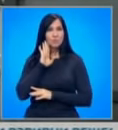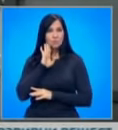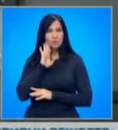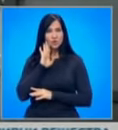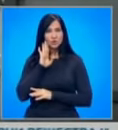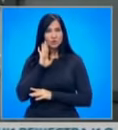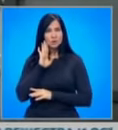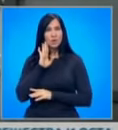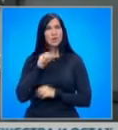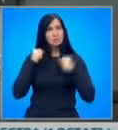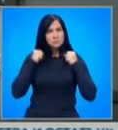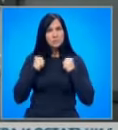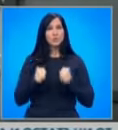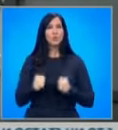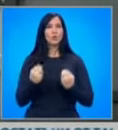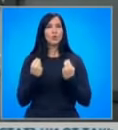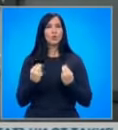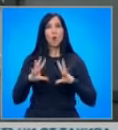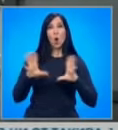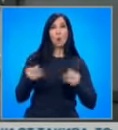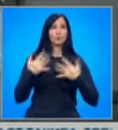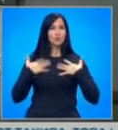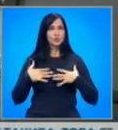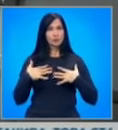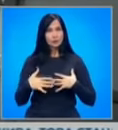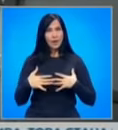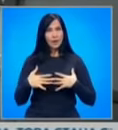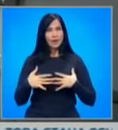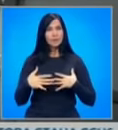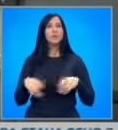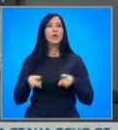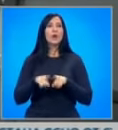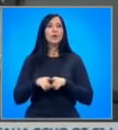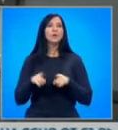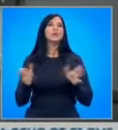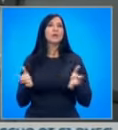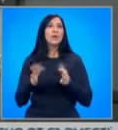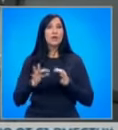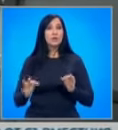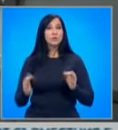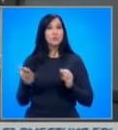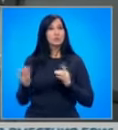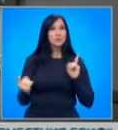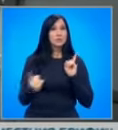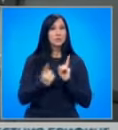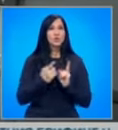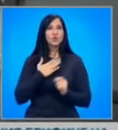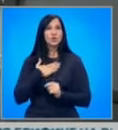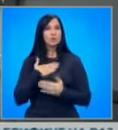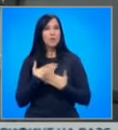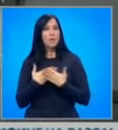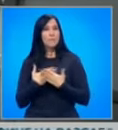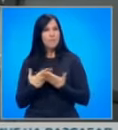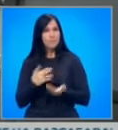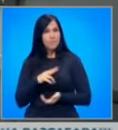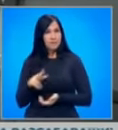в стабилно и добро общо състояние. Както стана ясно, те са посрещнати и от своите близки